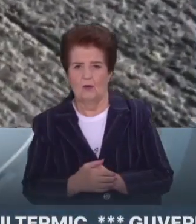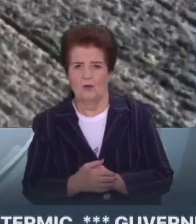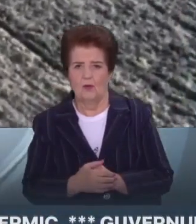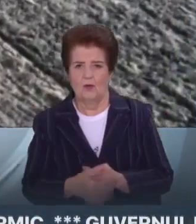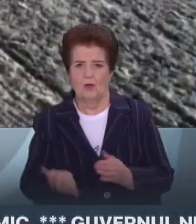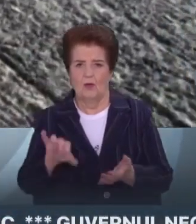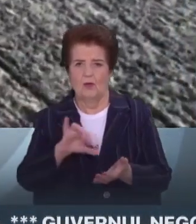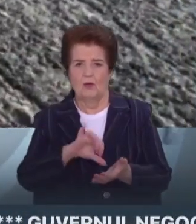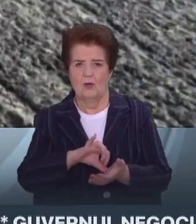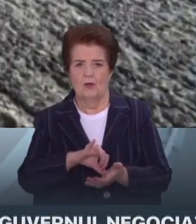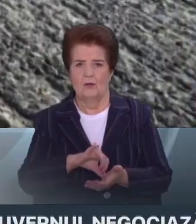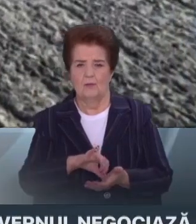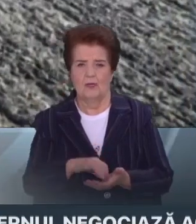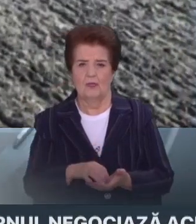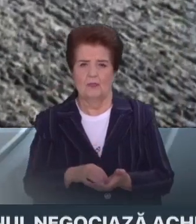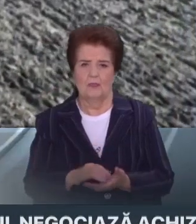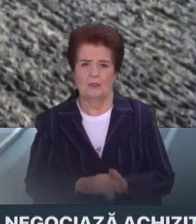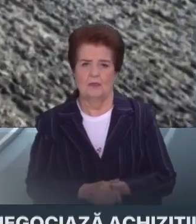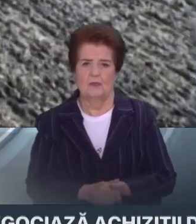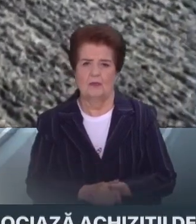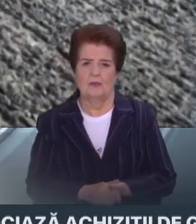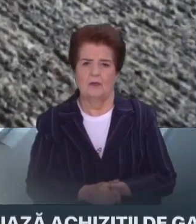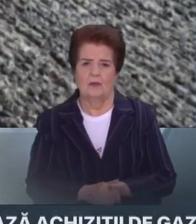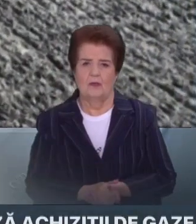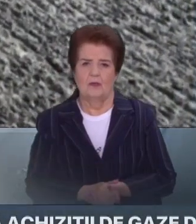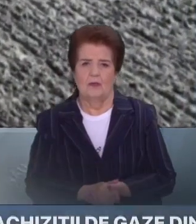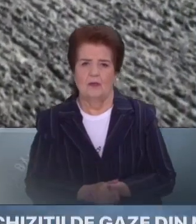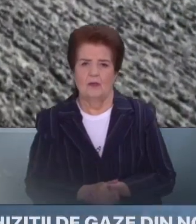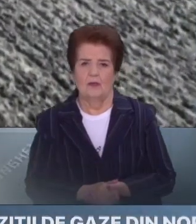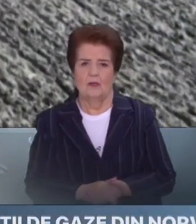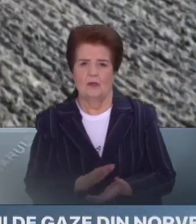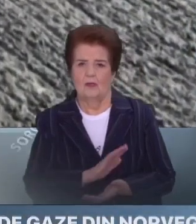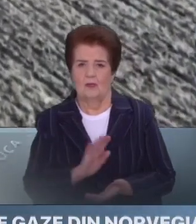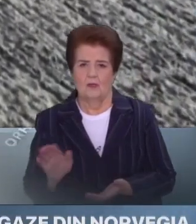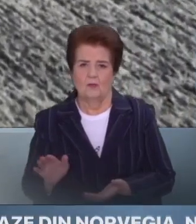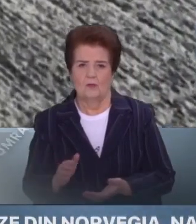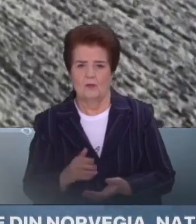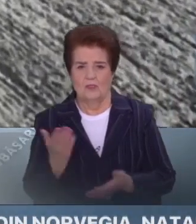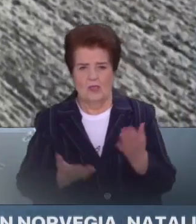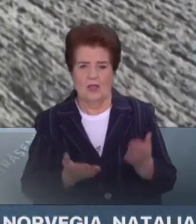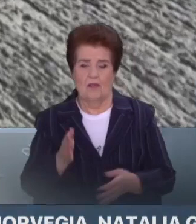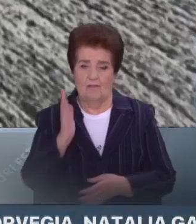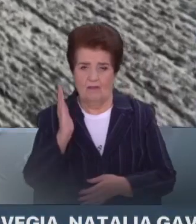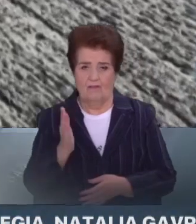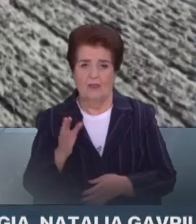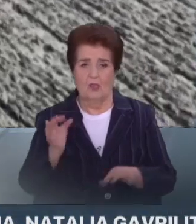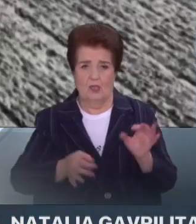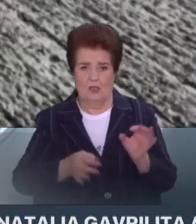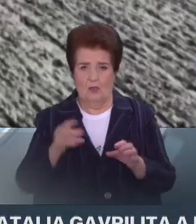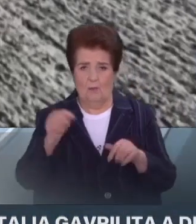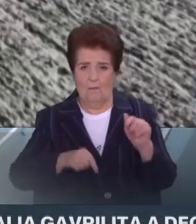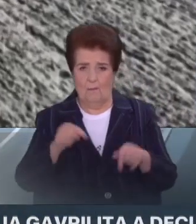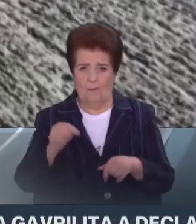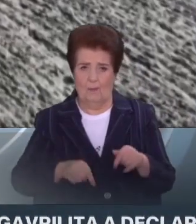prezent la suprafață. Dar nu e târziu, dacă vom avea ploi și văd că